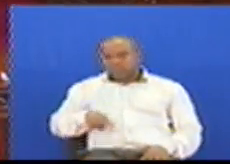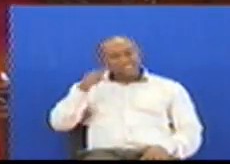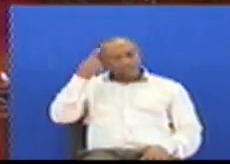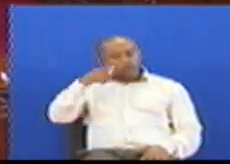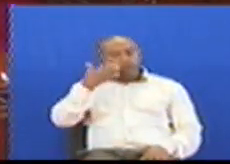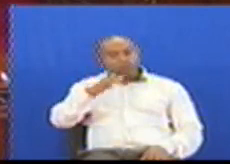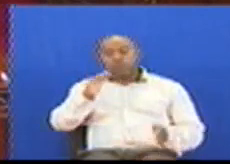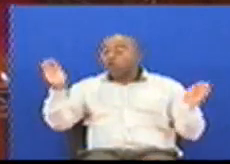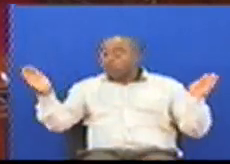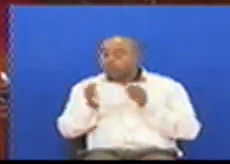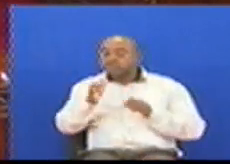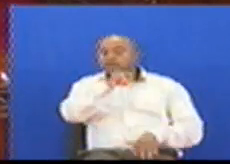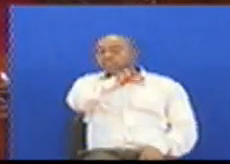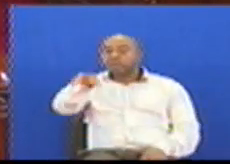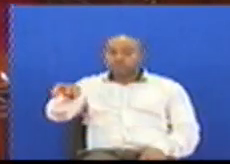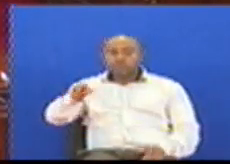majimbo.